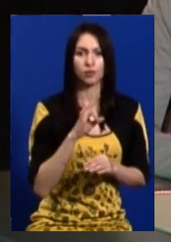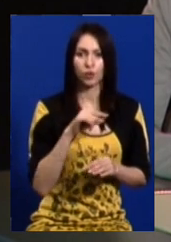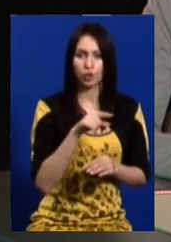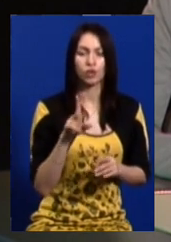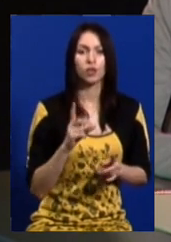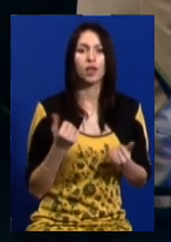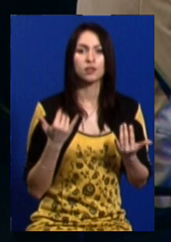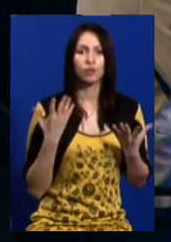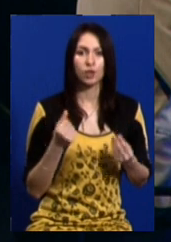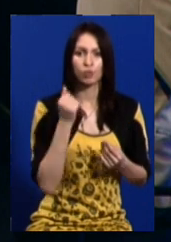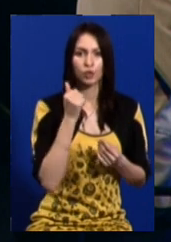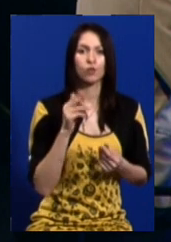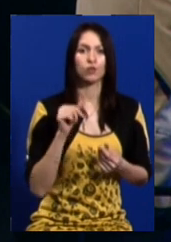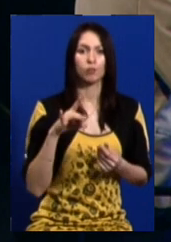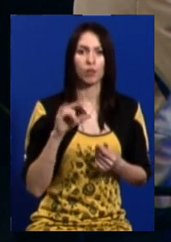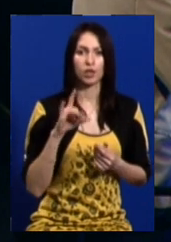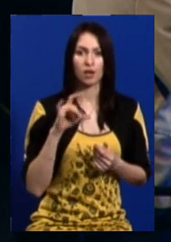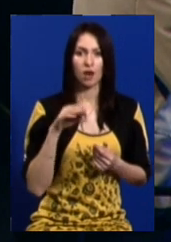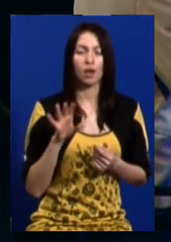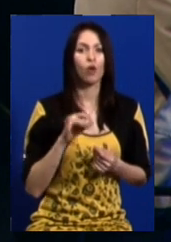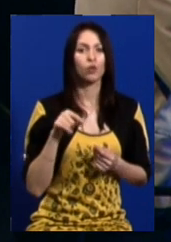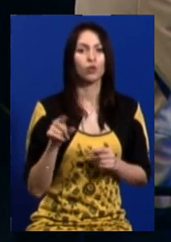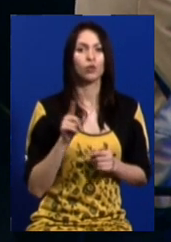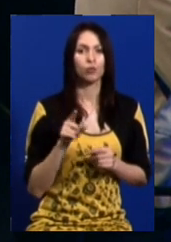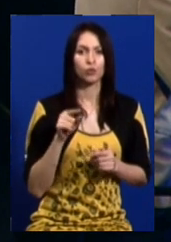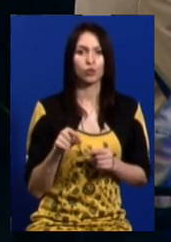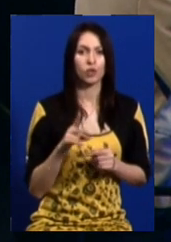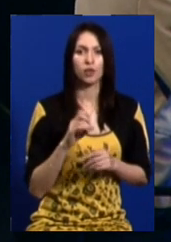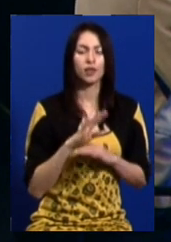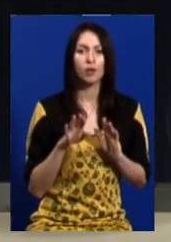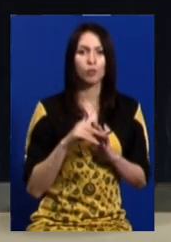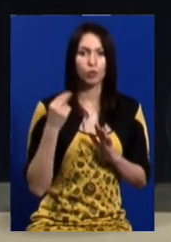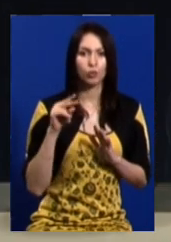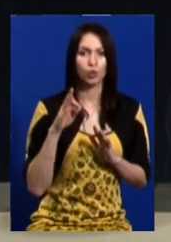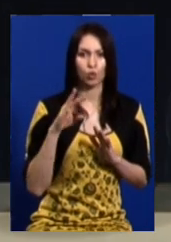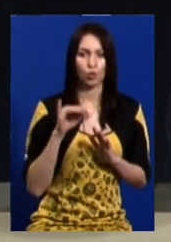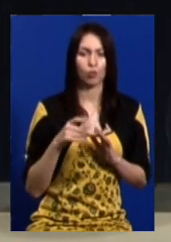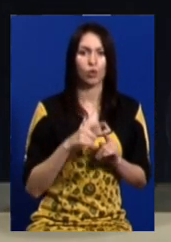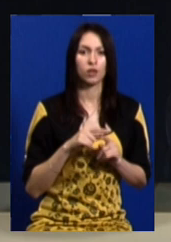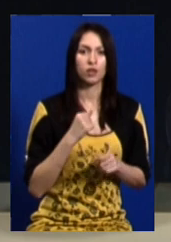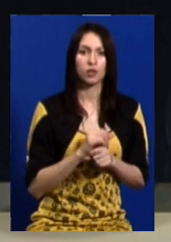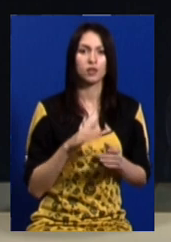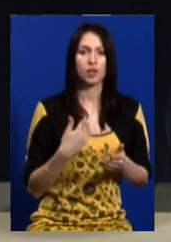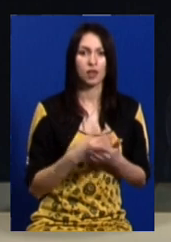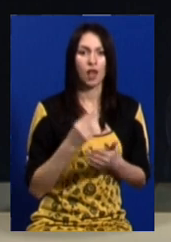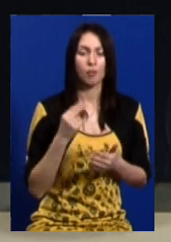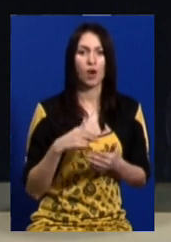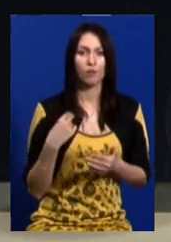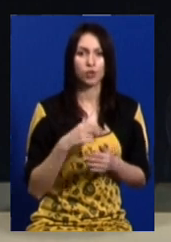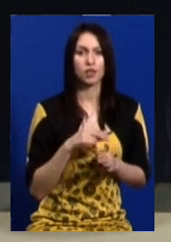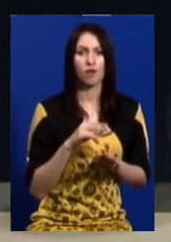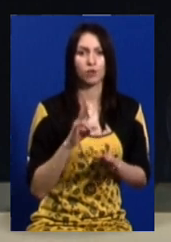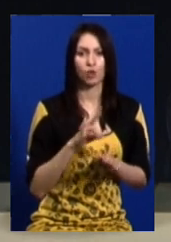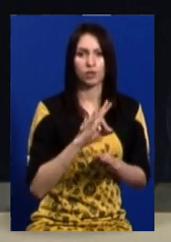сьогоднішній день у Московському патріархаті, про те, що Томос здавався не під президента, Томос здавався для православної, помісної православної